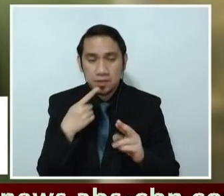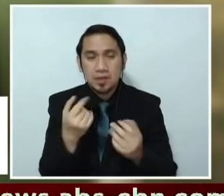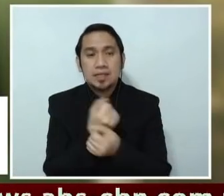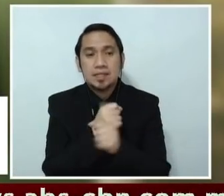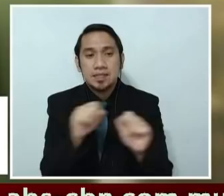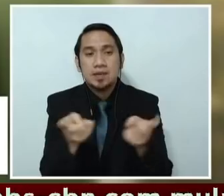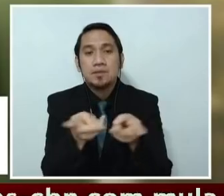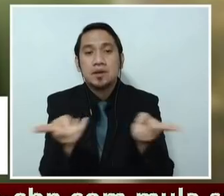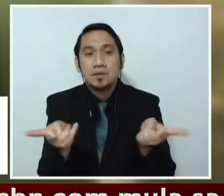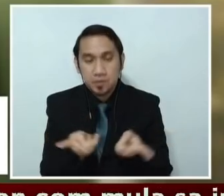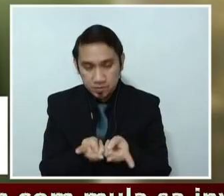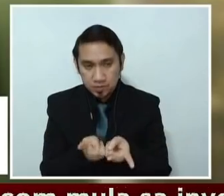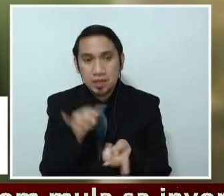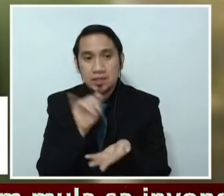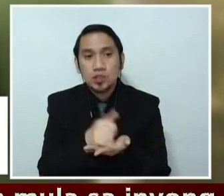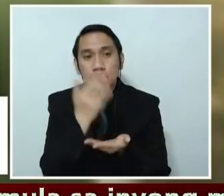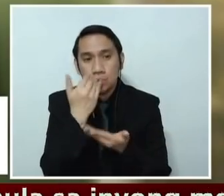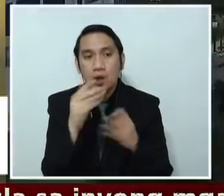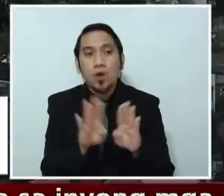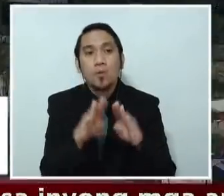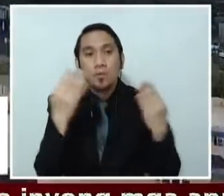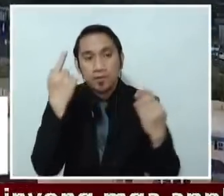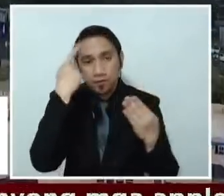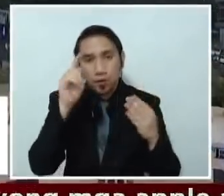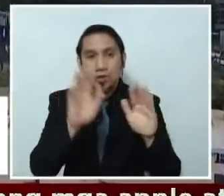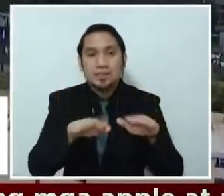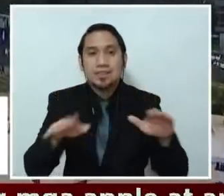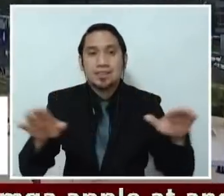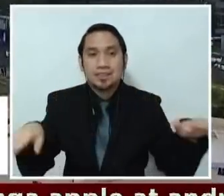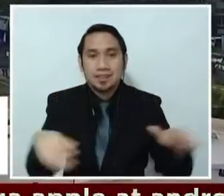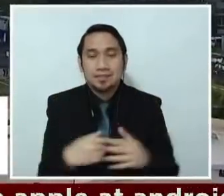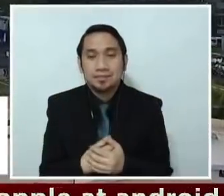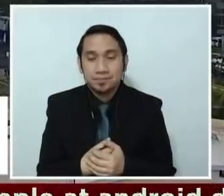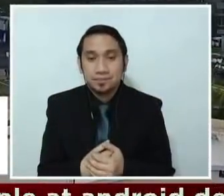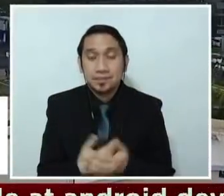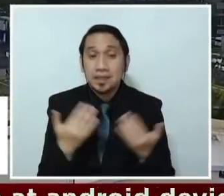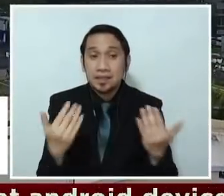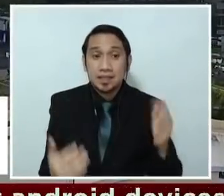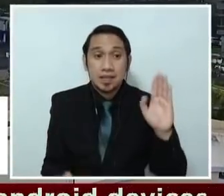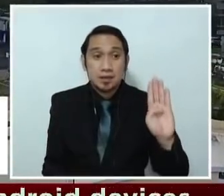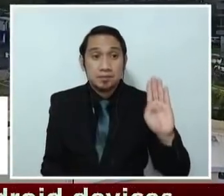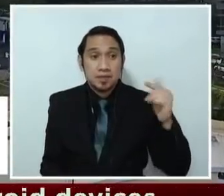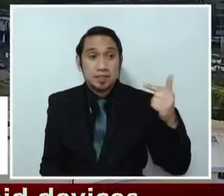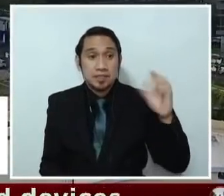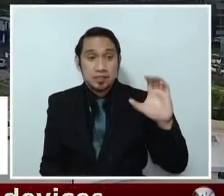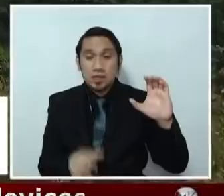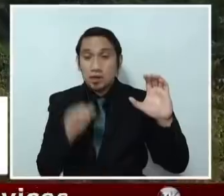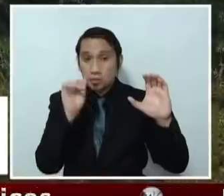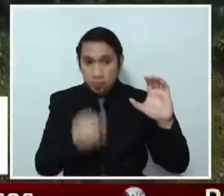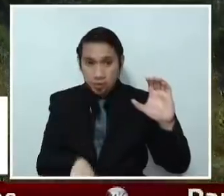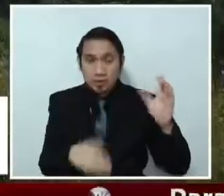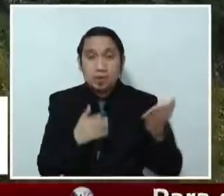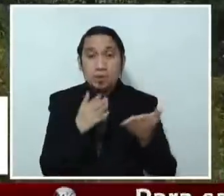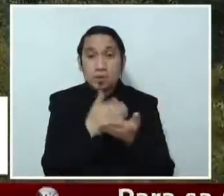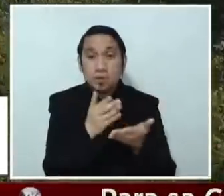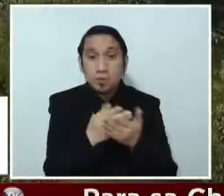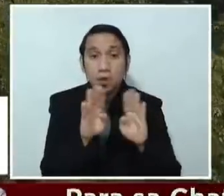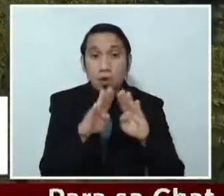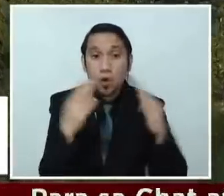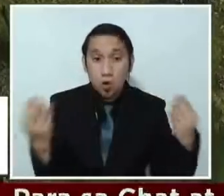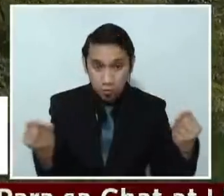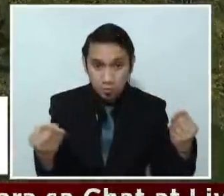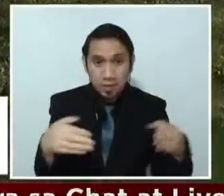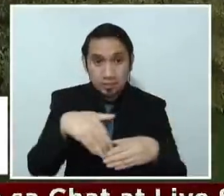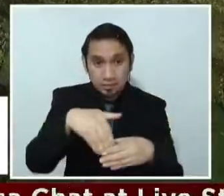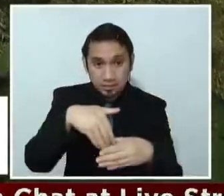yan kaya binuksan na para sa mga bata. Sa BGC sa Taguig, pwedeng puntahan ang mga open spaces